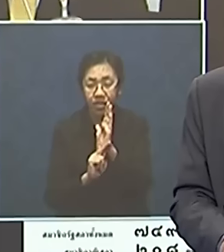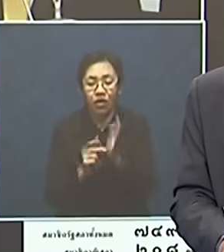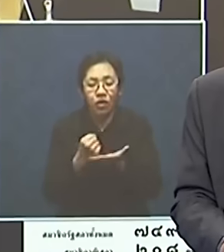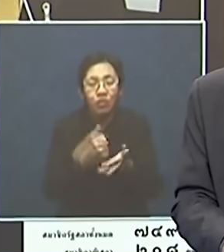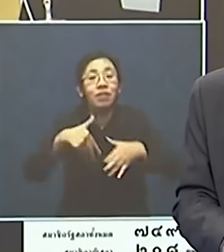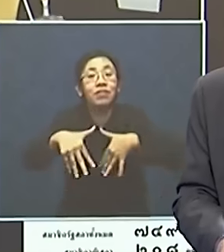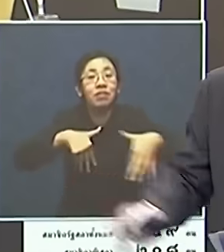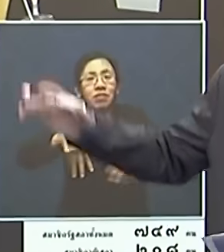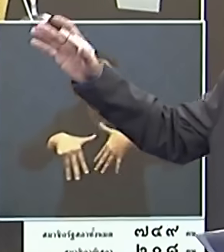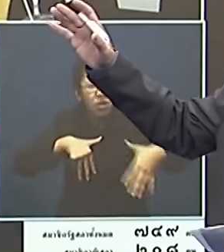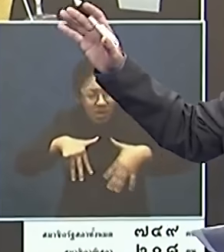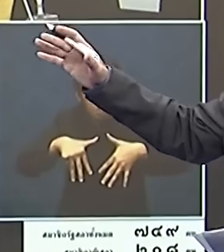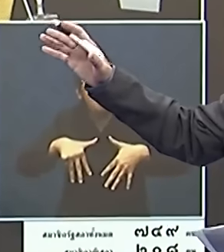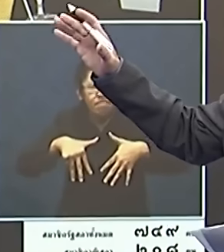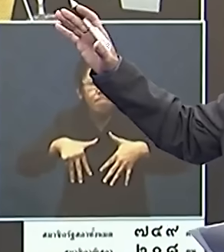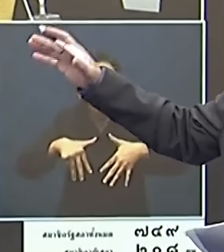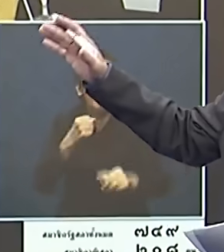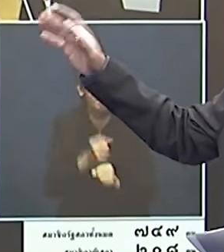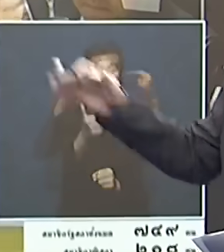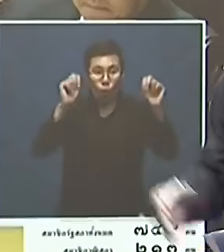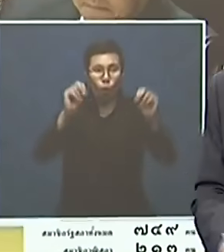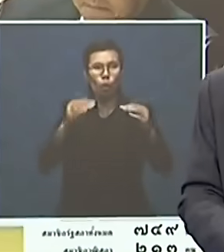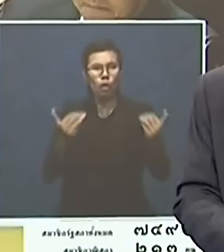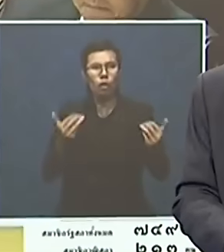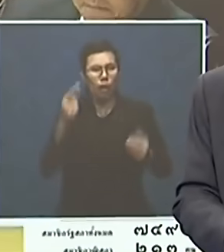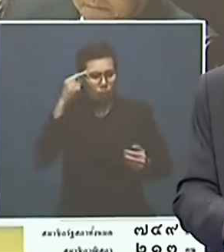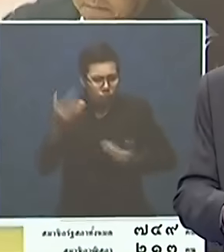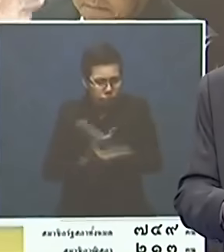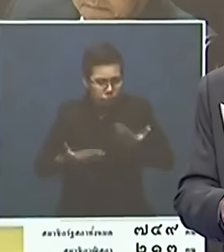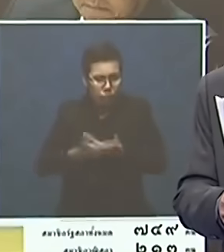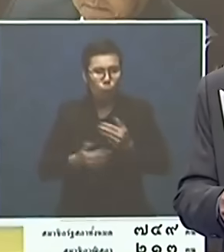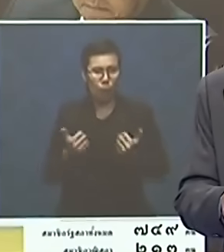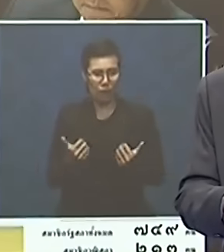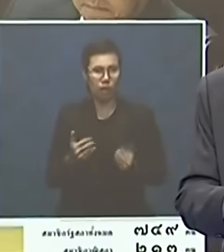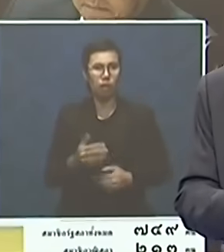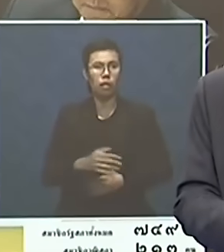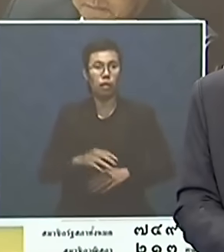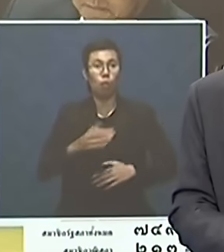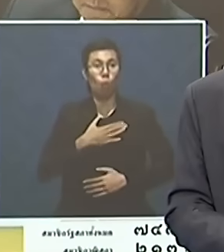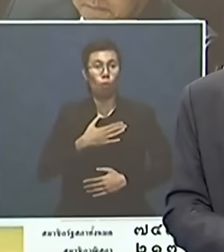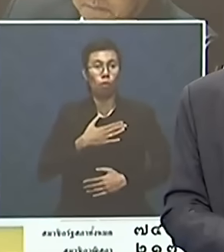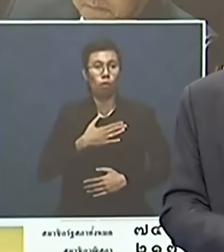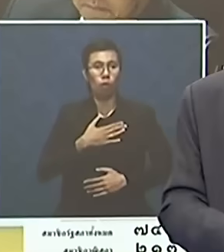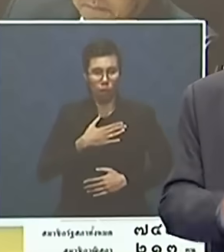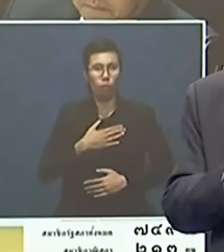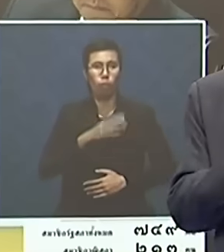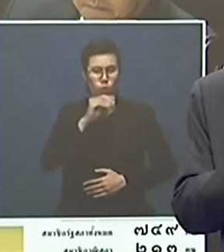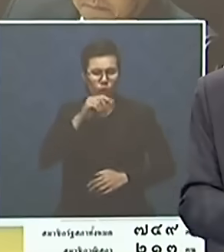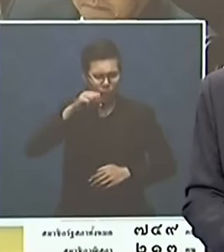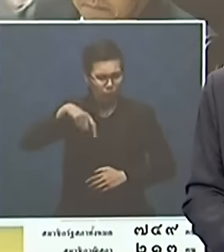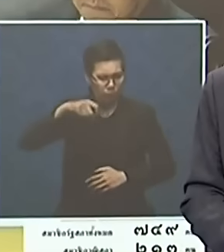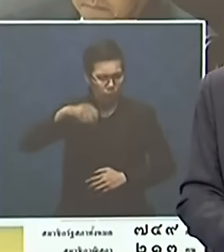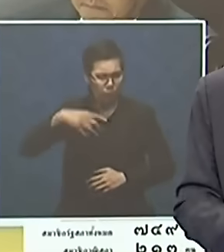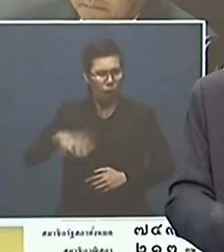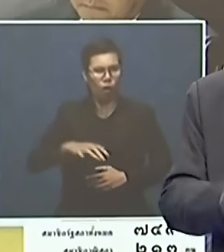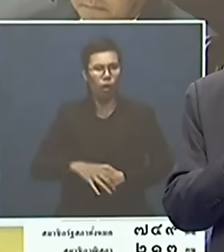ชัดเจนในส่วนของจุดยืนของสสโดยเฉพาะอย่างงี้ในขั้วของรัฐบาลเดิมนะครับคราวนี้ไม่ว่าจะเป็นความ